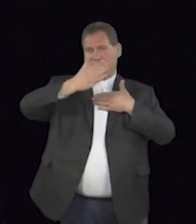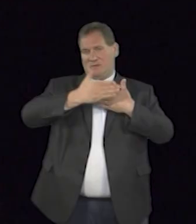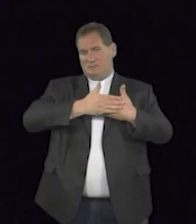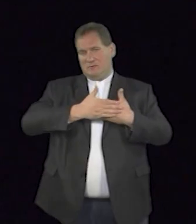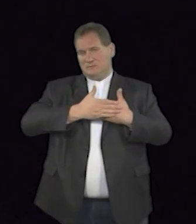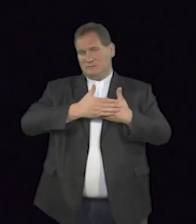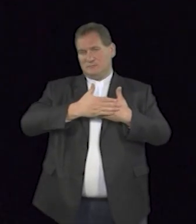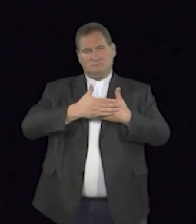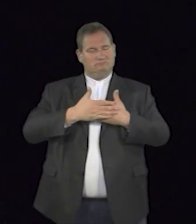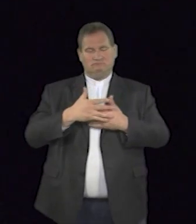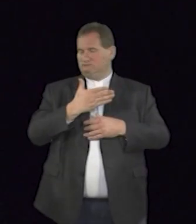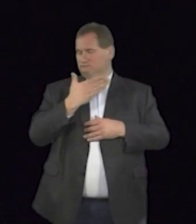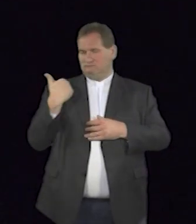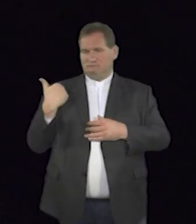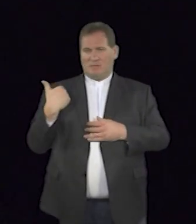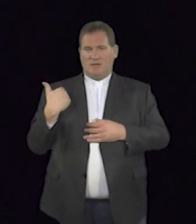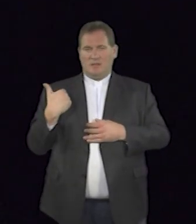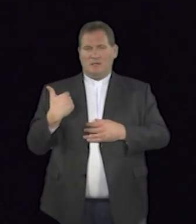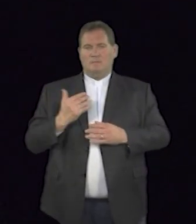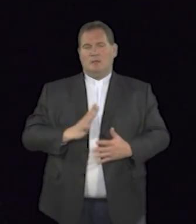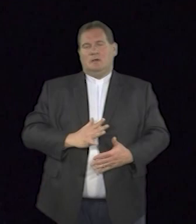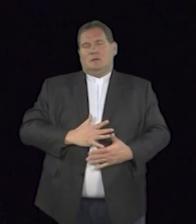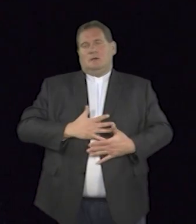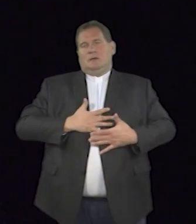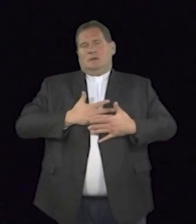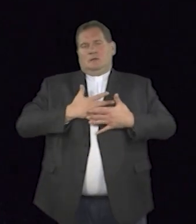wydana, wzdycha żałośnie.